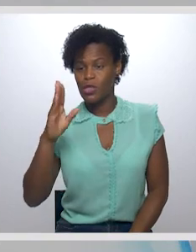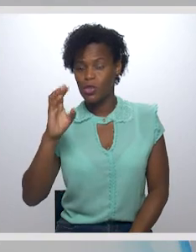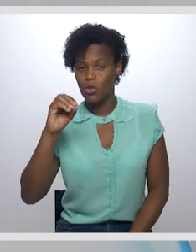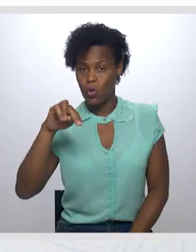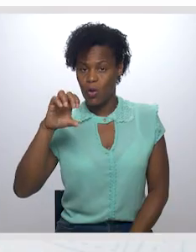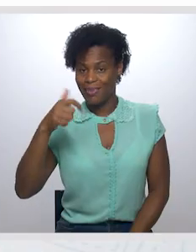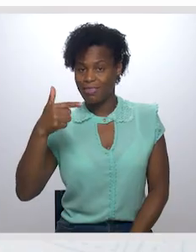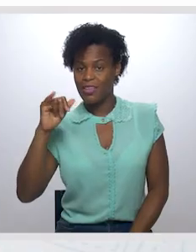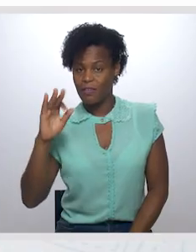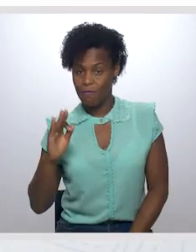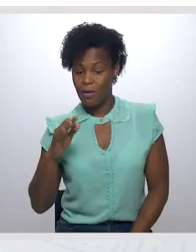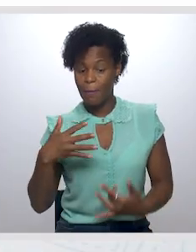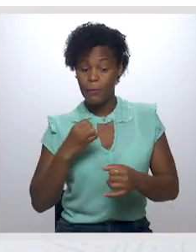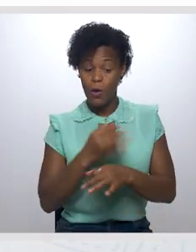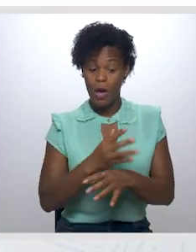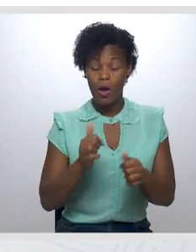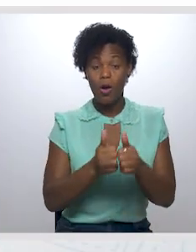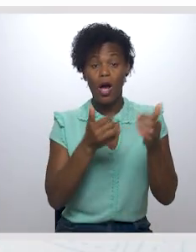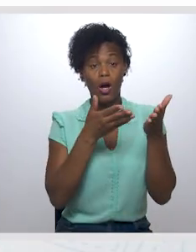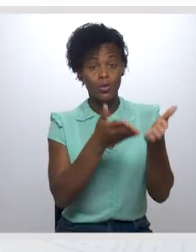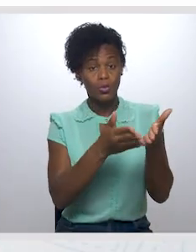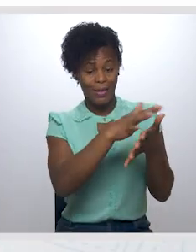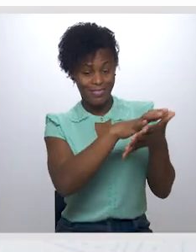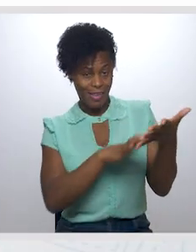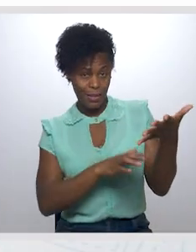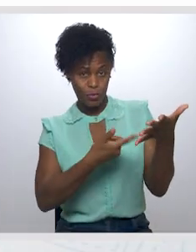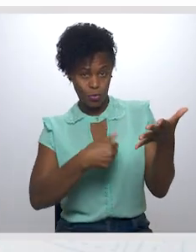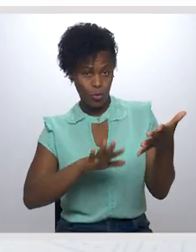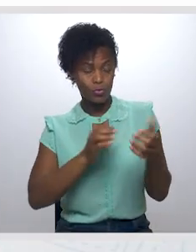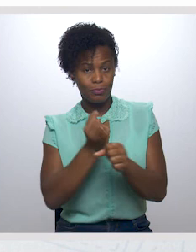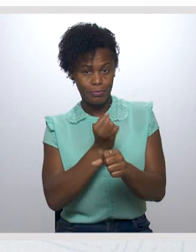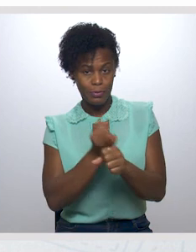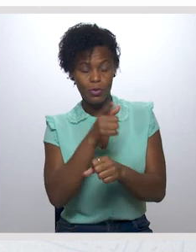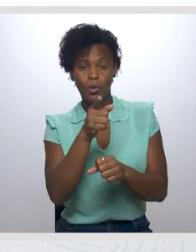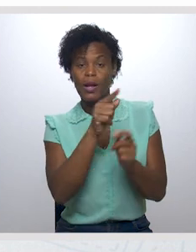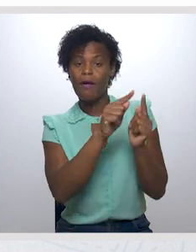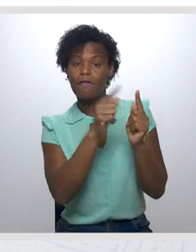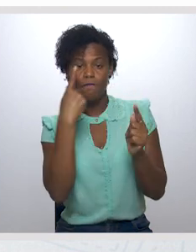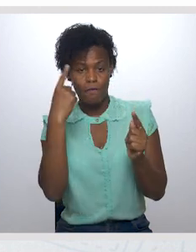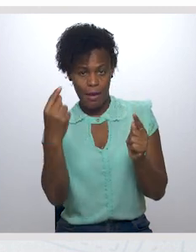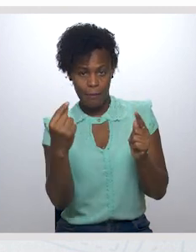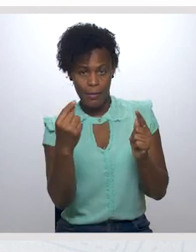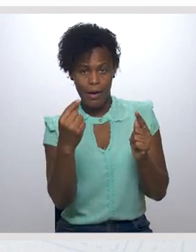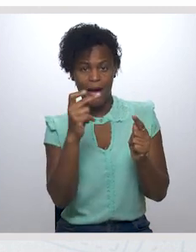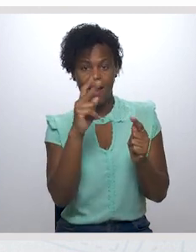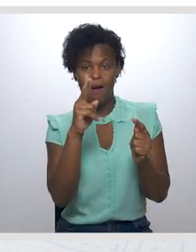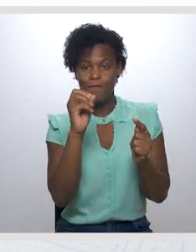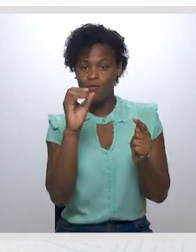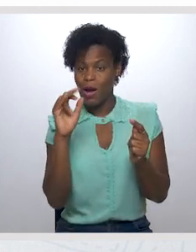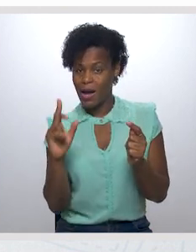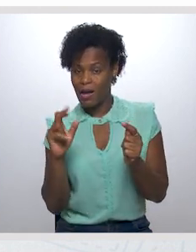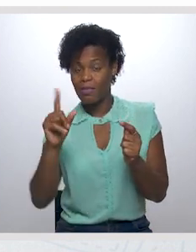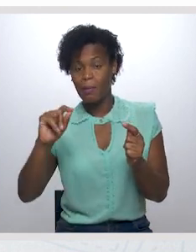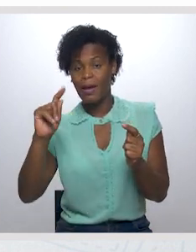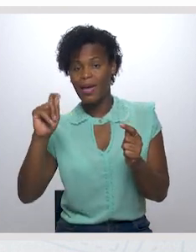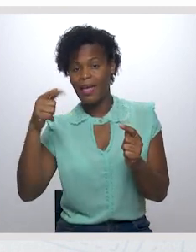Puis, à l'aide des textes qu'on a travaillés, complétez les verbes avoir